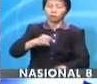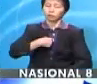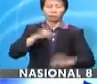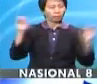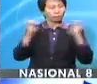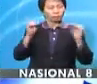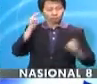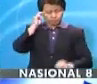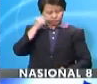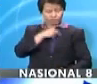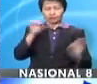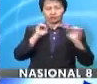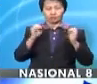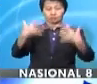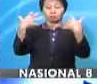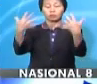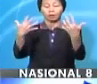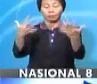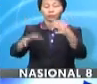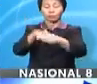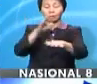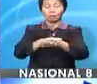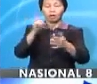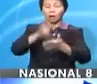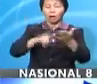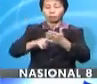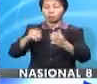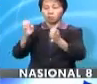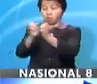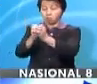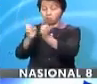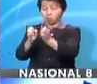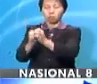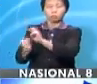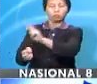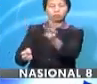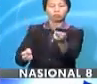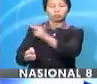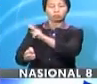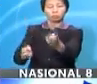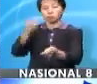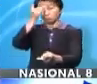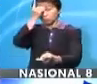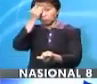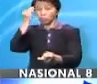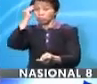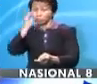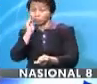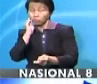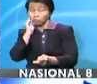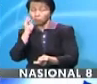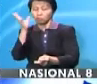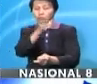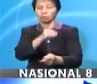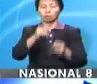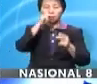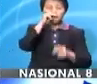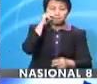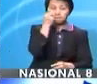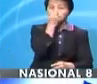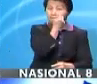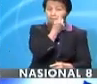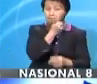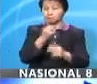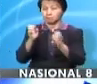ada niat untuk campur dengan apapun pertikaian di antara Yang Amat Berbahagia Dr. Mahathir dan Yang Amat